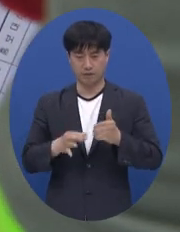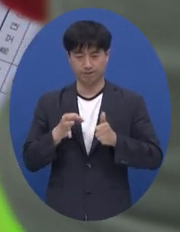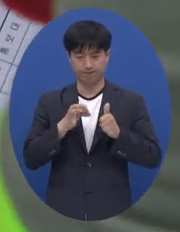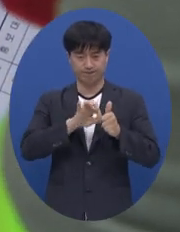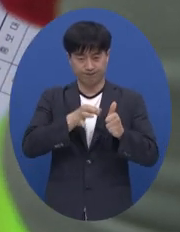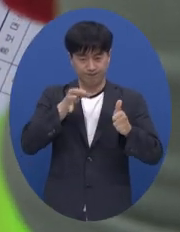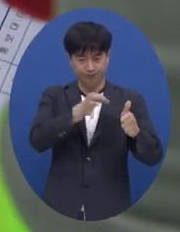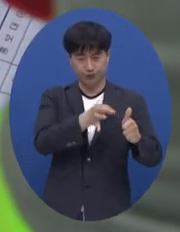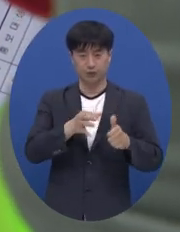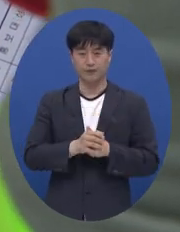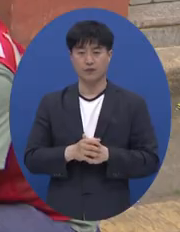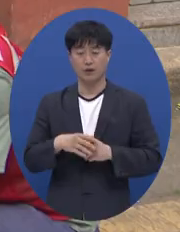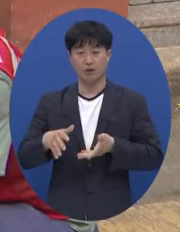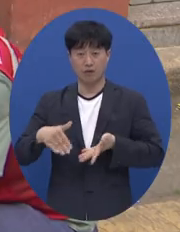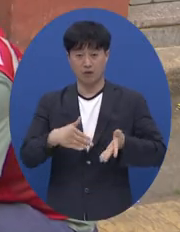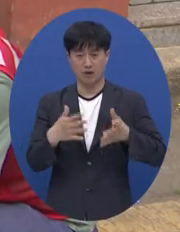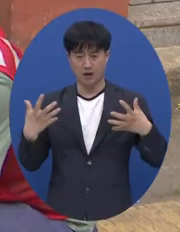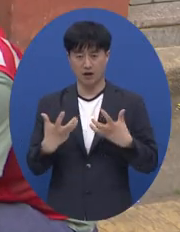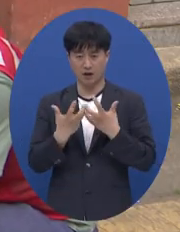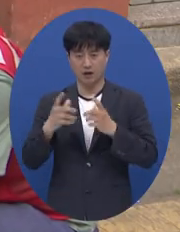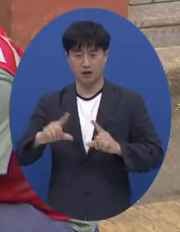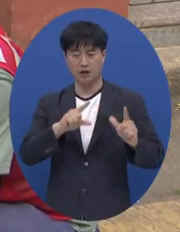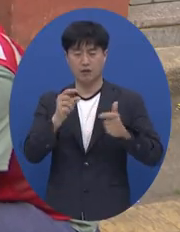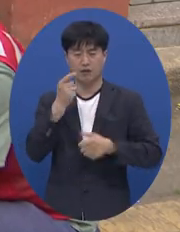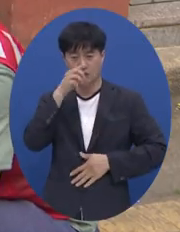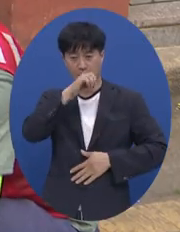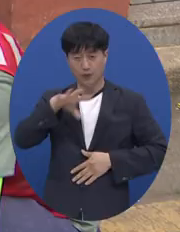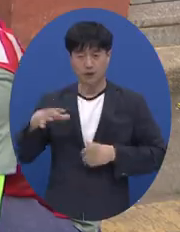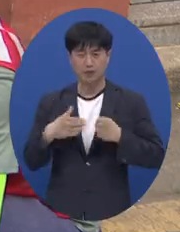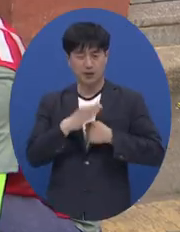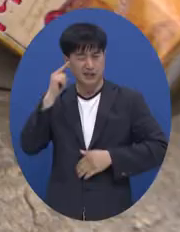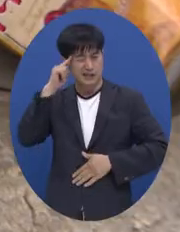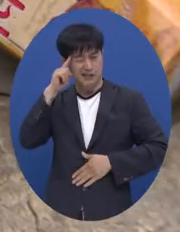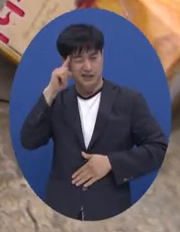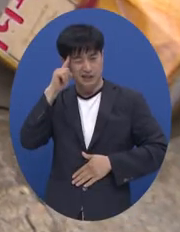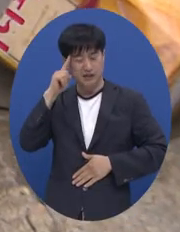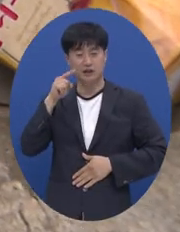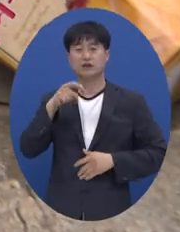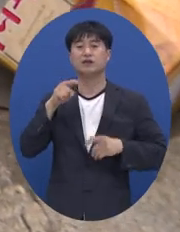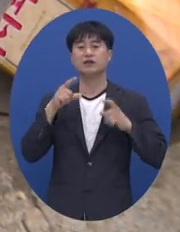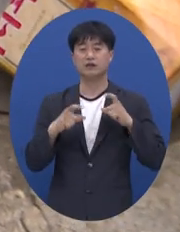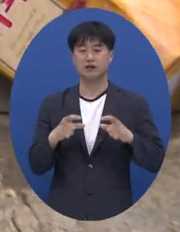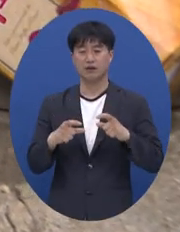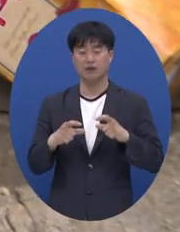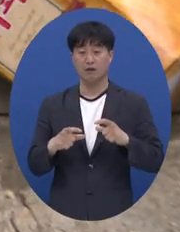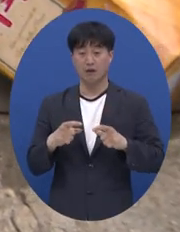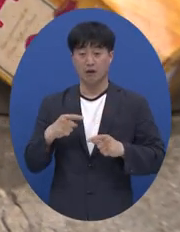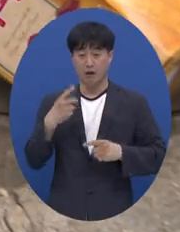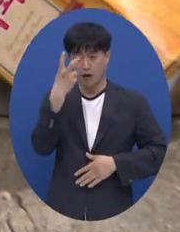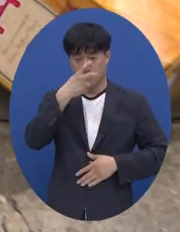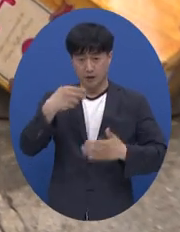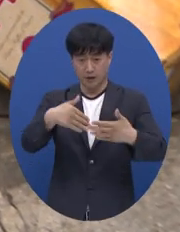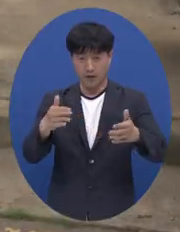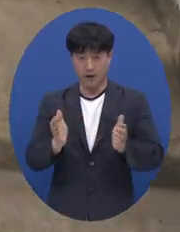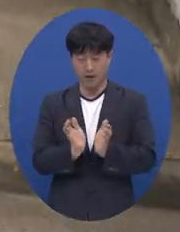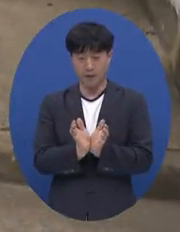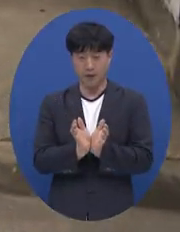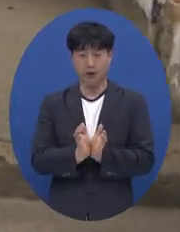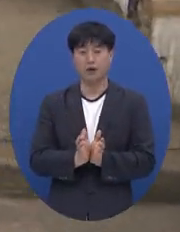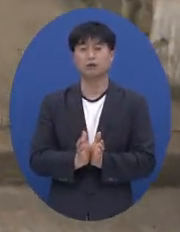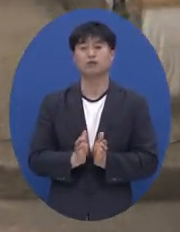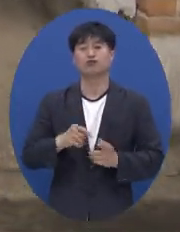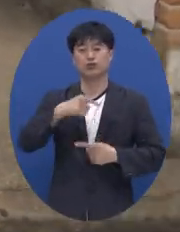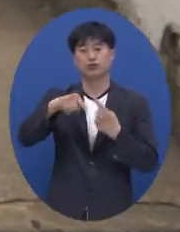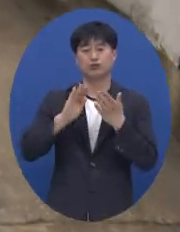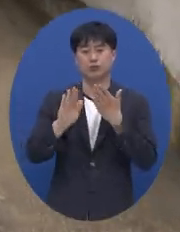됩니다. 거리 곳곳에서 넘쳐나는 생활 쓰레기 탓에 골머리 썩던 이 지역은 무단 투기 감시반 운영 후 몰라보게